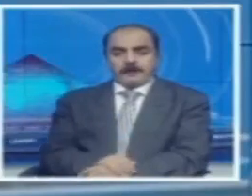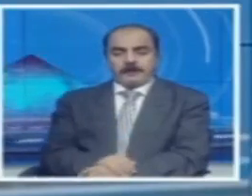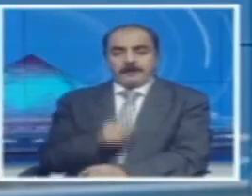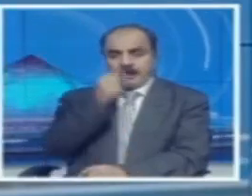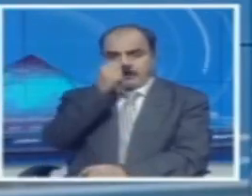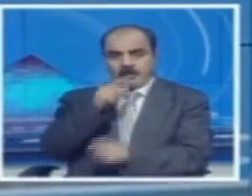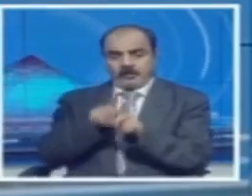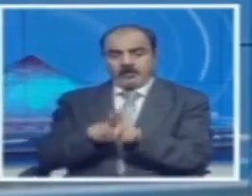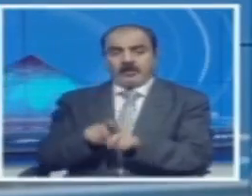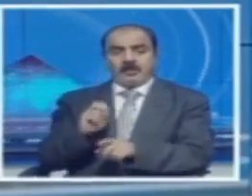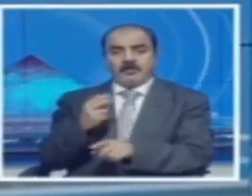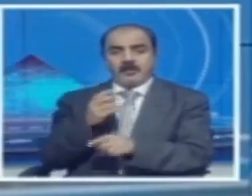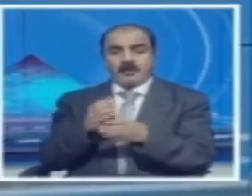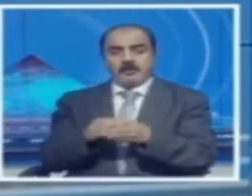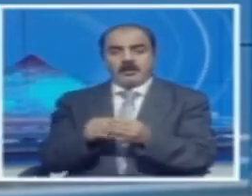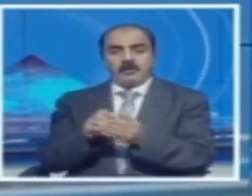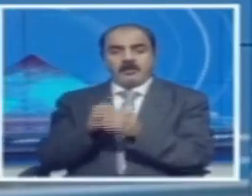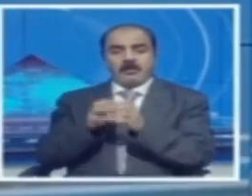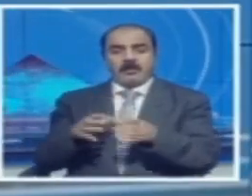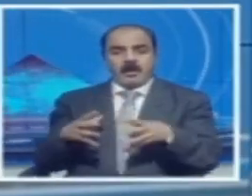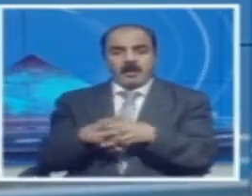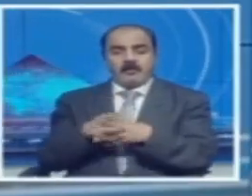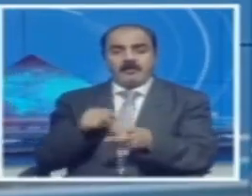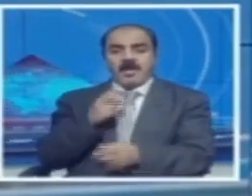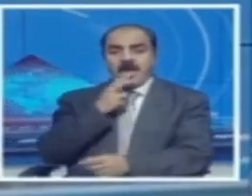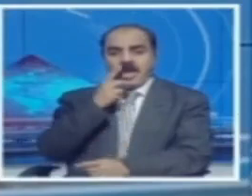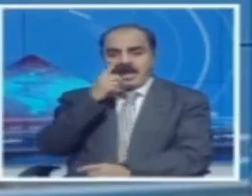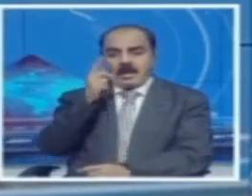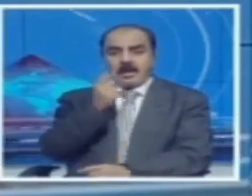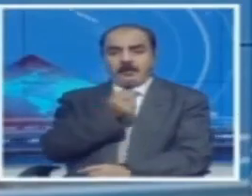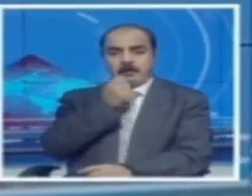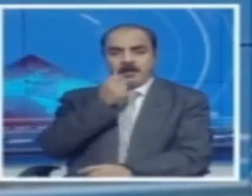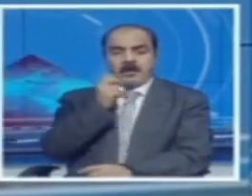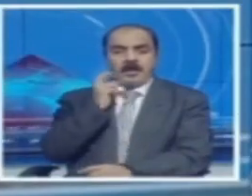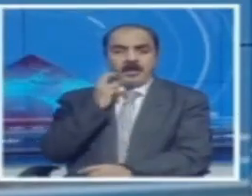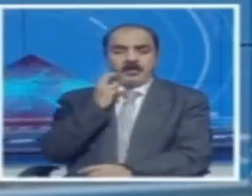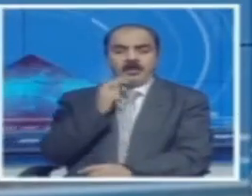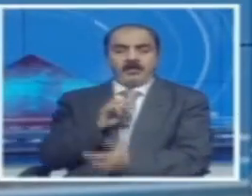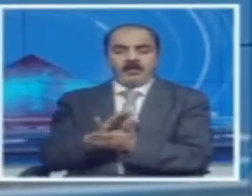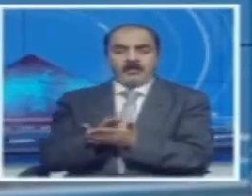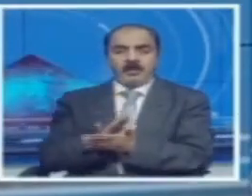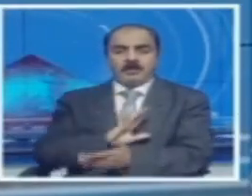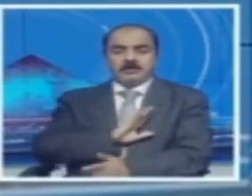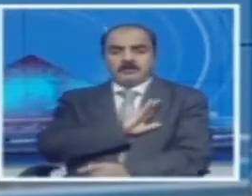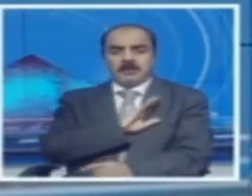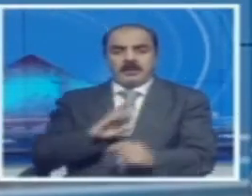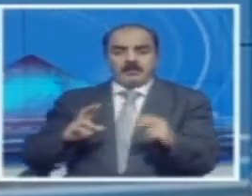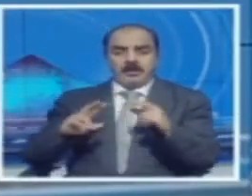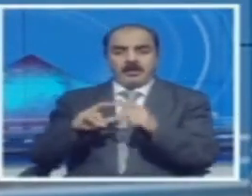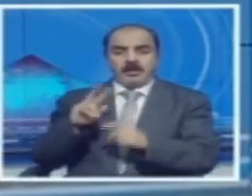ويوم الخميس الموافق للثاني عشر من مايو يتم إجراء القرعة بمديريات أمن قنا، المنيا، القليوبية،